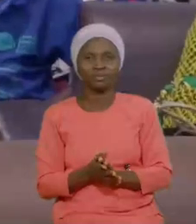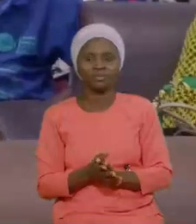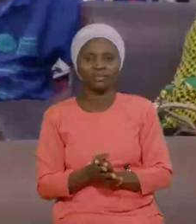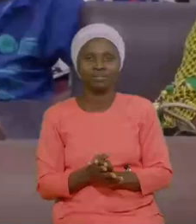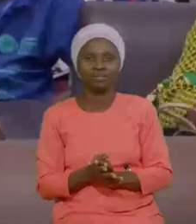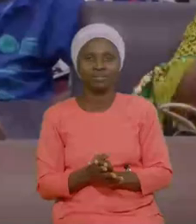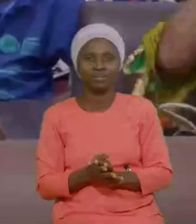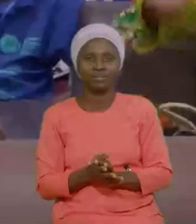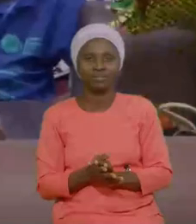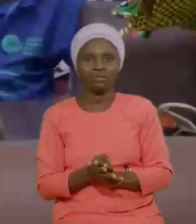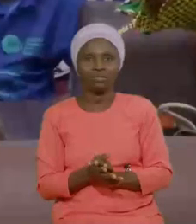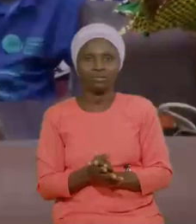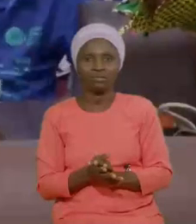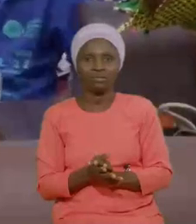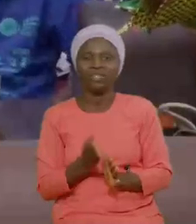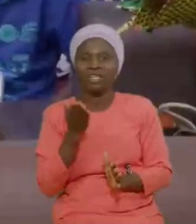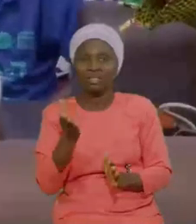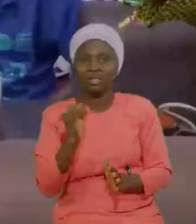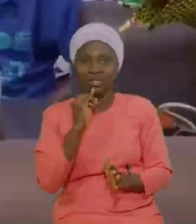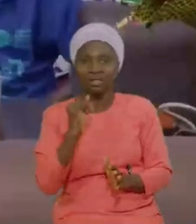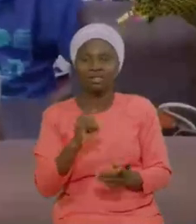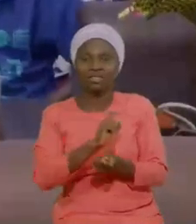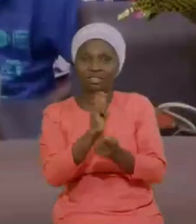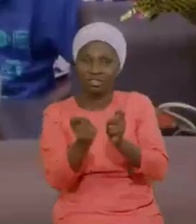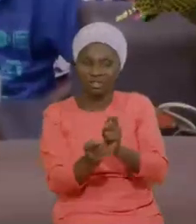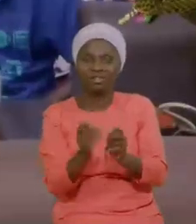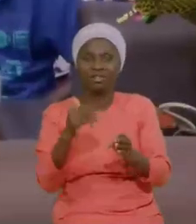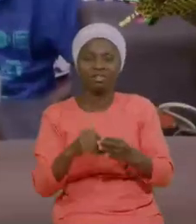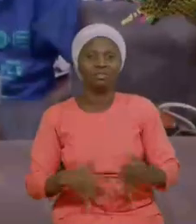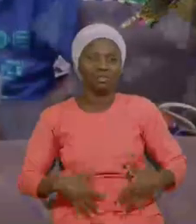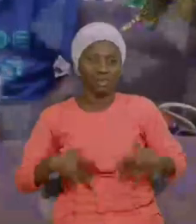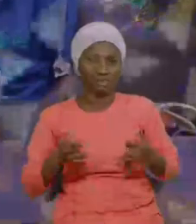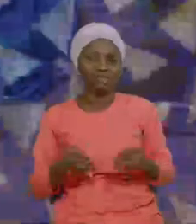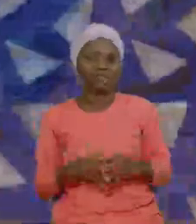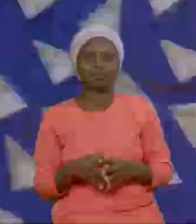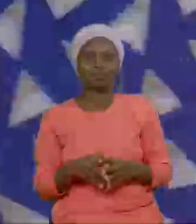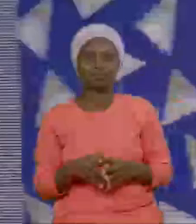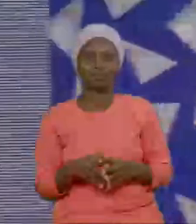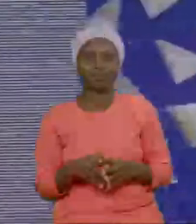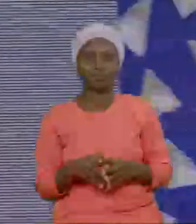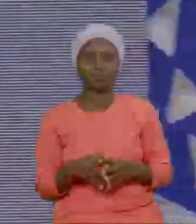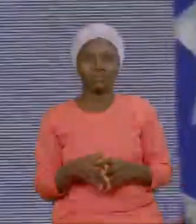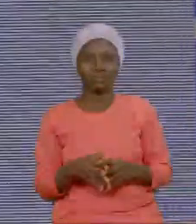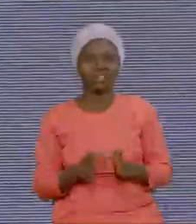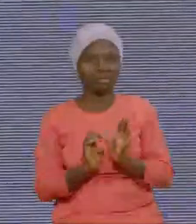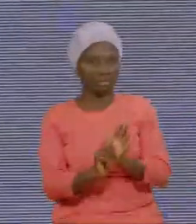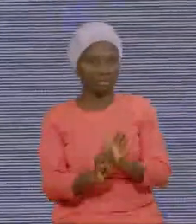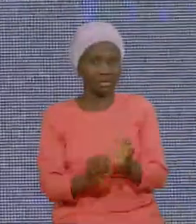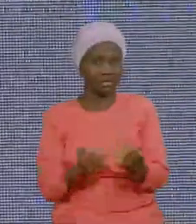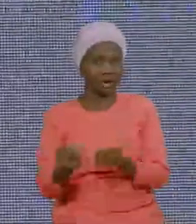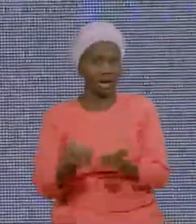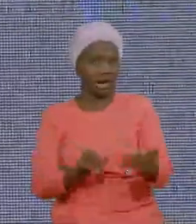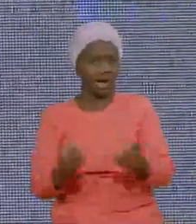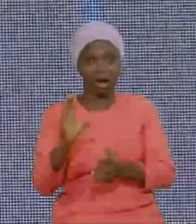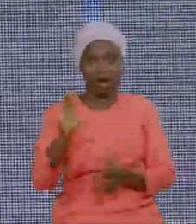recevoir change encore. There is change in life. Il y a le changement dans la vie. Look at the car we're using. Regardez la voiture qu'on